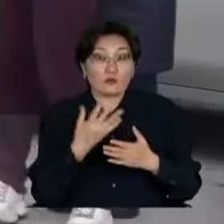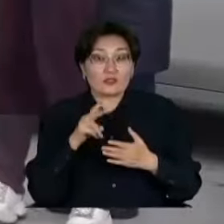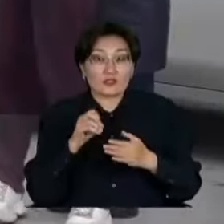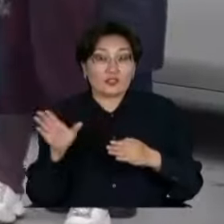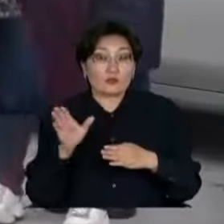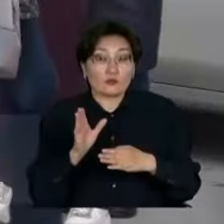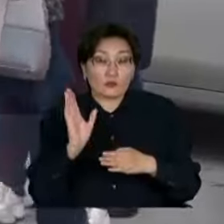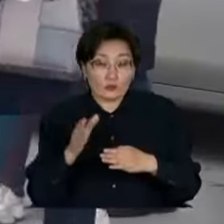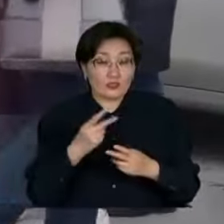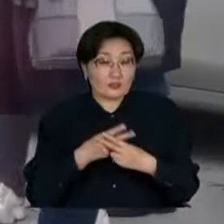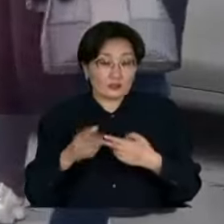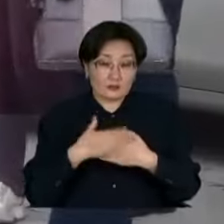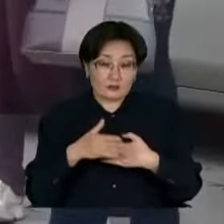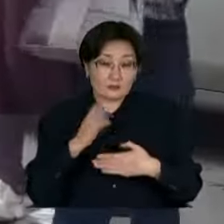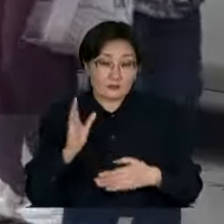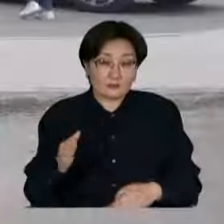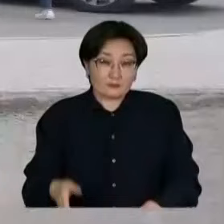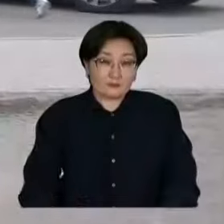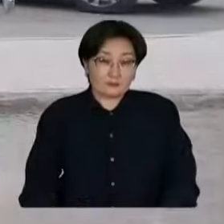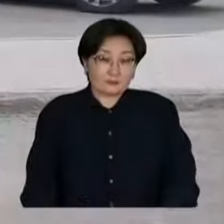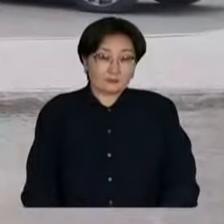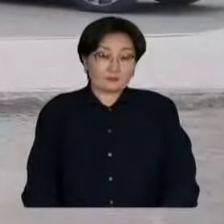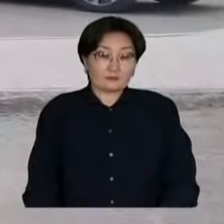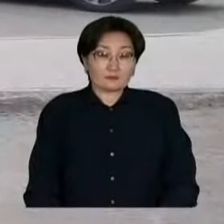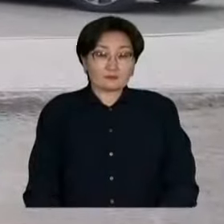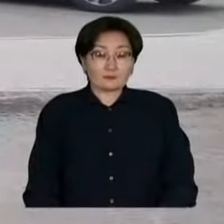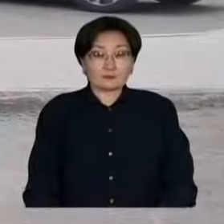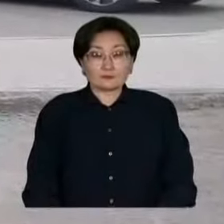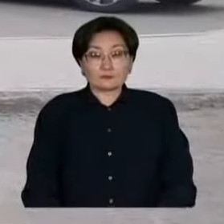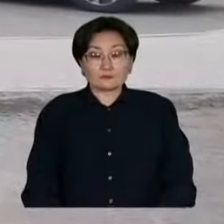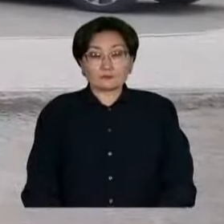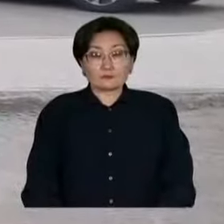тюрьмы. Амина Усенова, Жасулан Мукан, Мухаммед Нурдаулет, телеканал Алматы, Мангыстауская область.